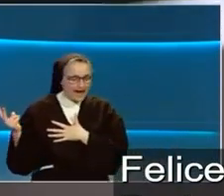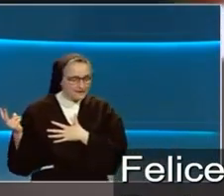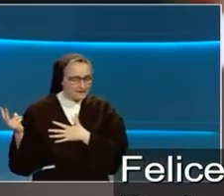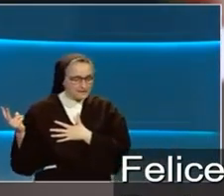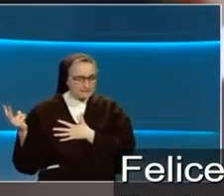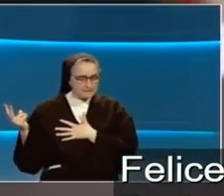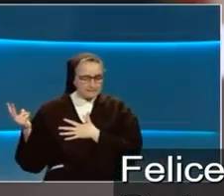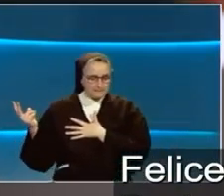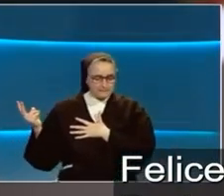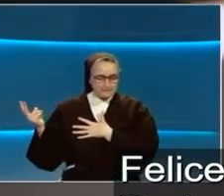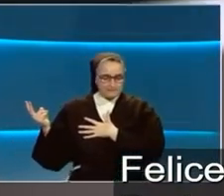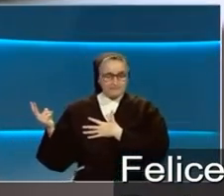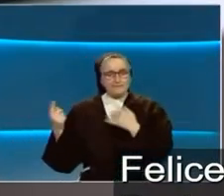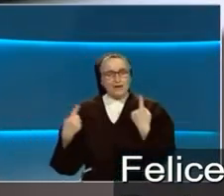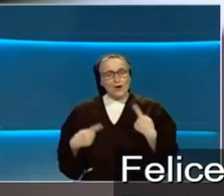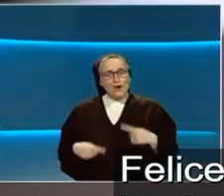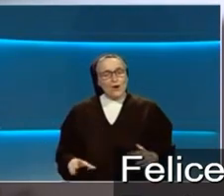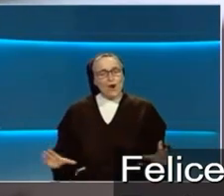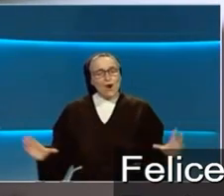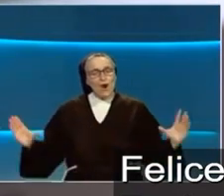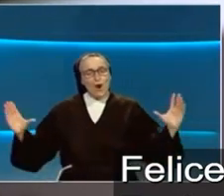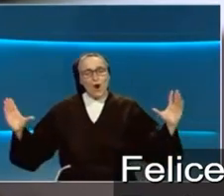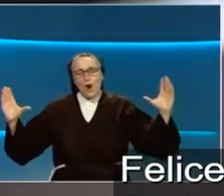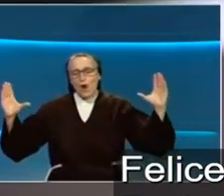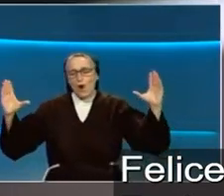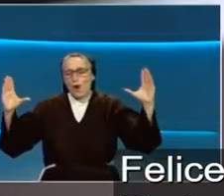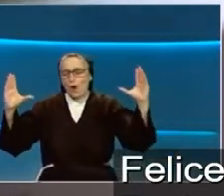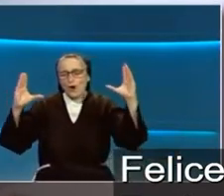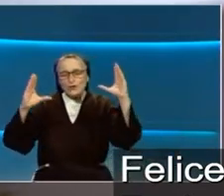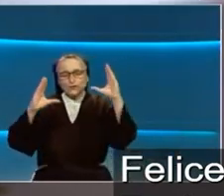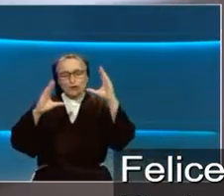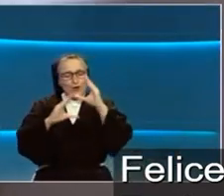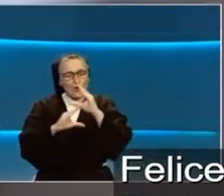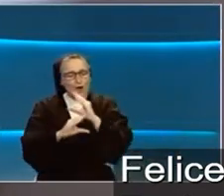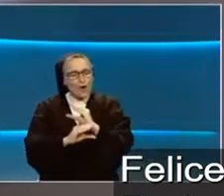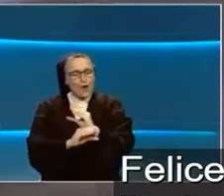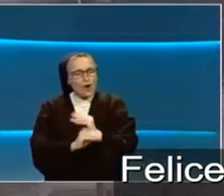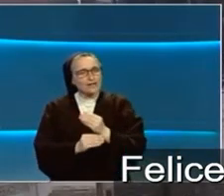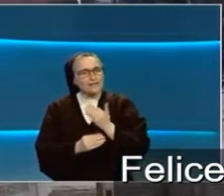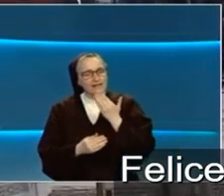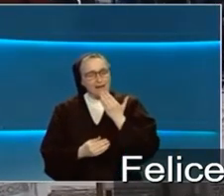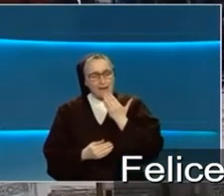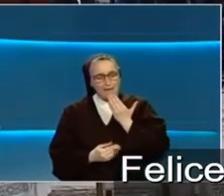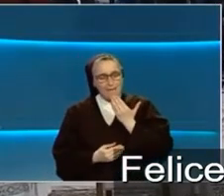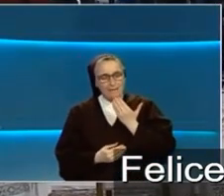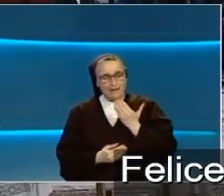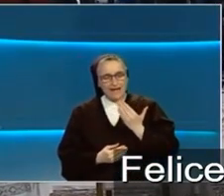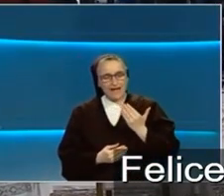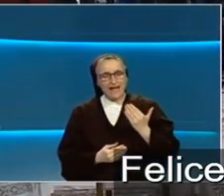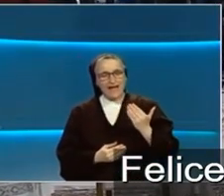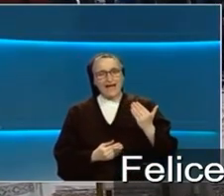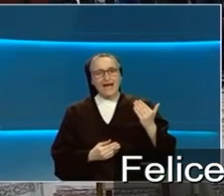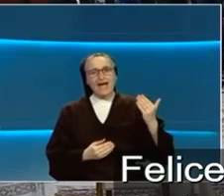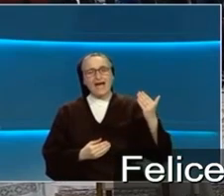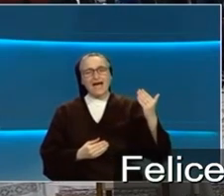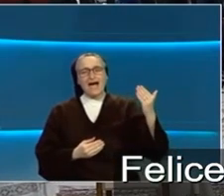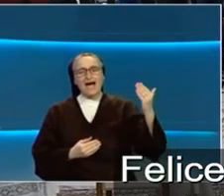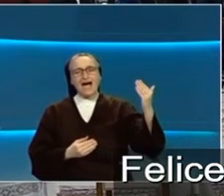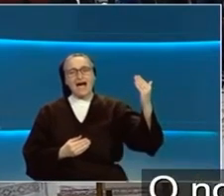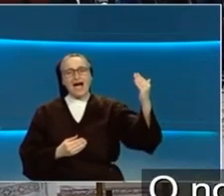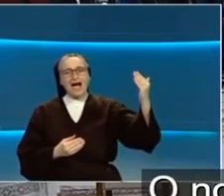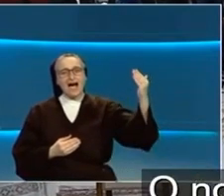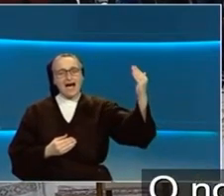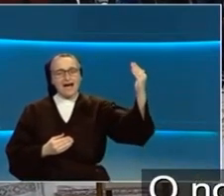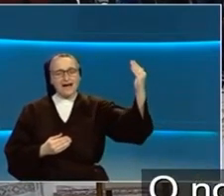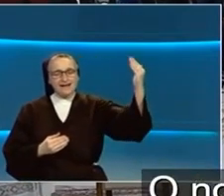redemptorem. O vere beata nox,